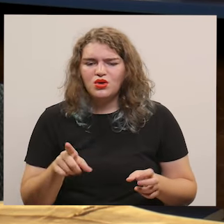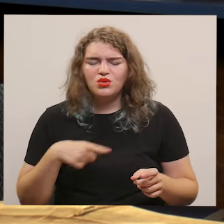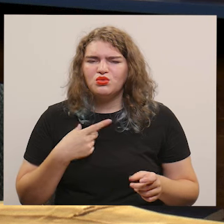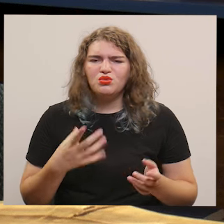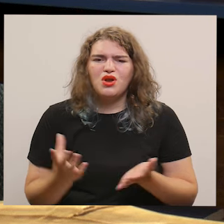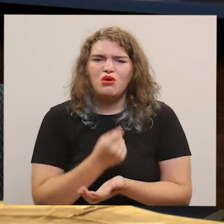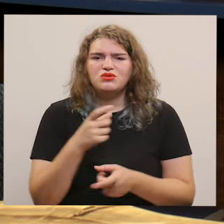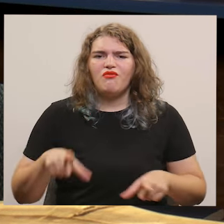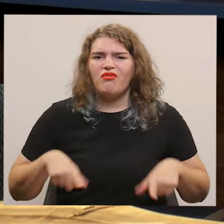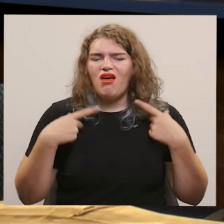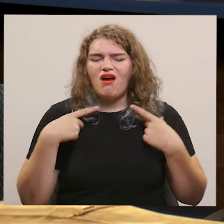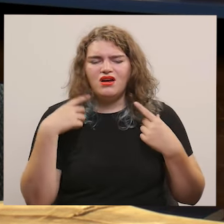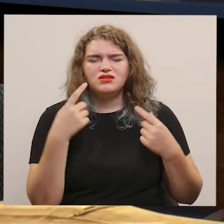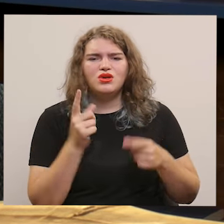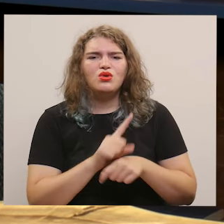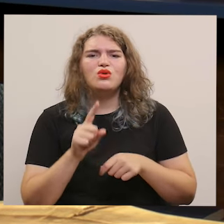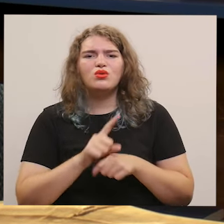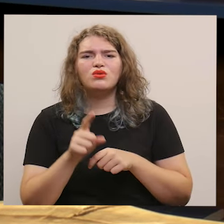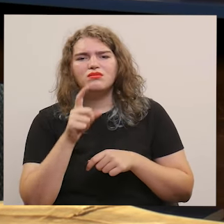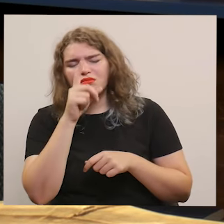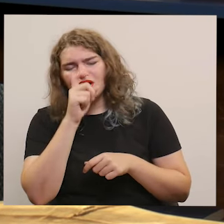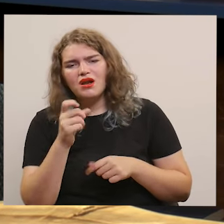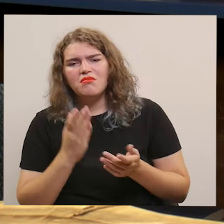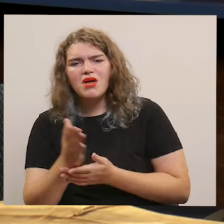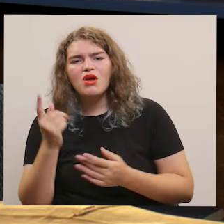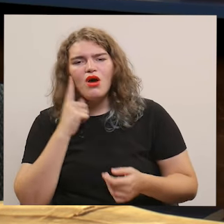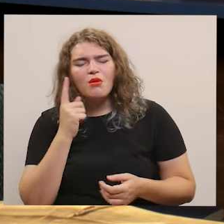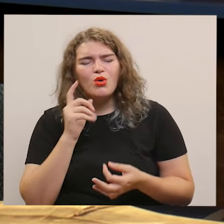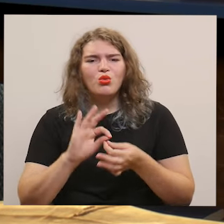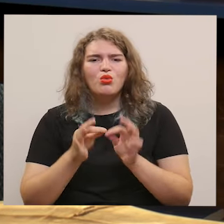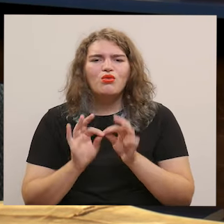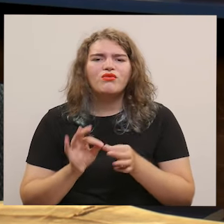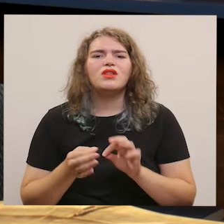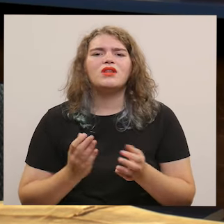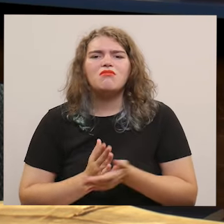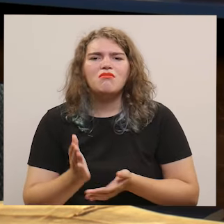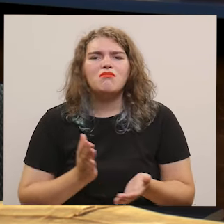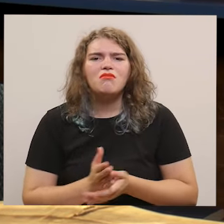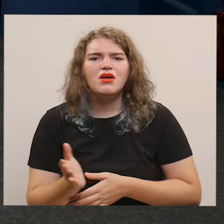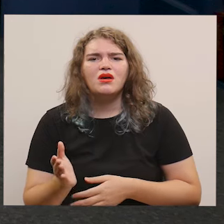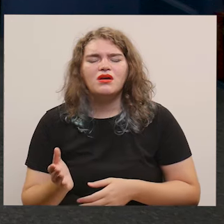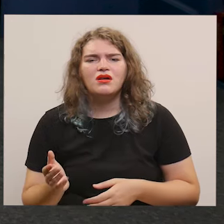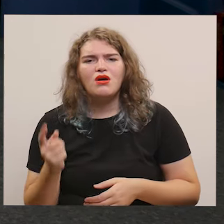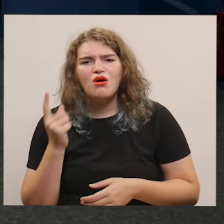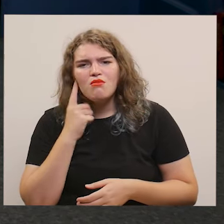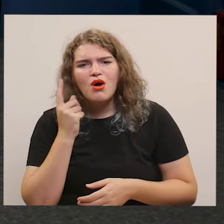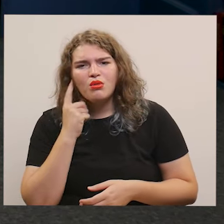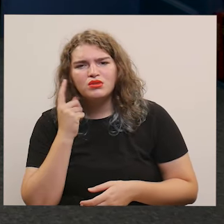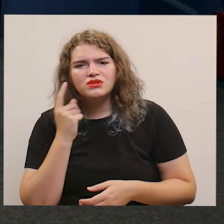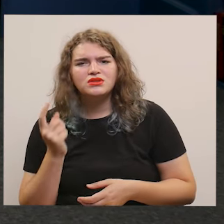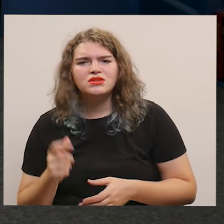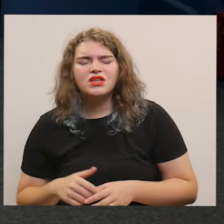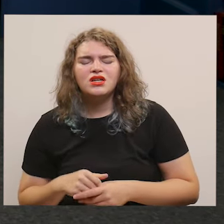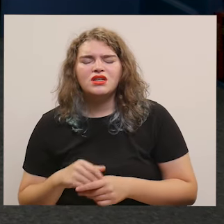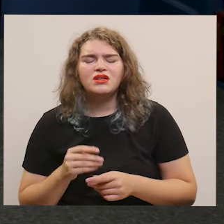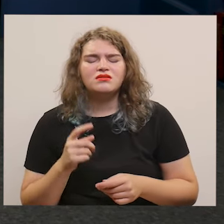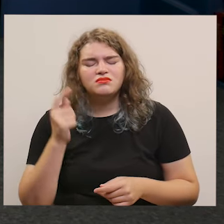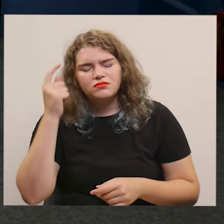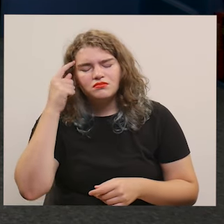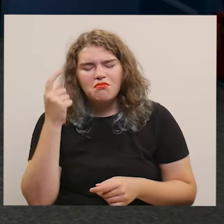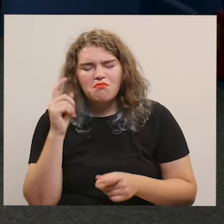de tine.” Deci lucruri pe care le-am auzit până când m-am căsătorit și după aceea. Normal că în mintea mea